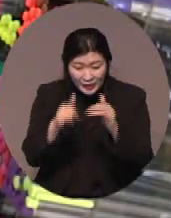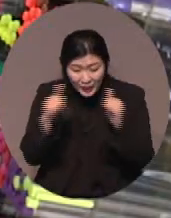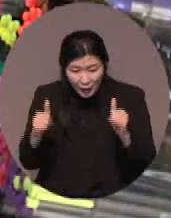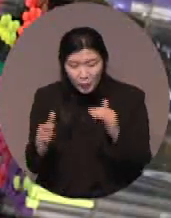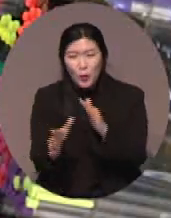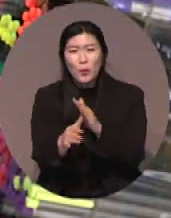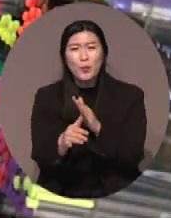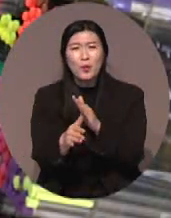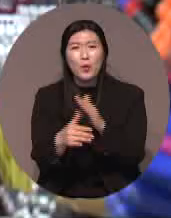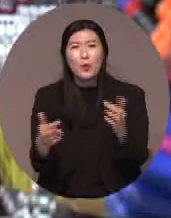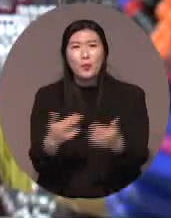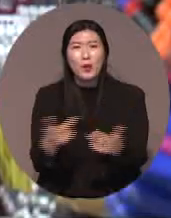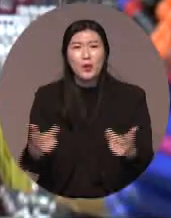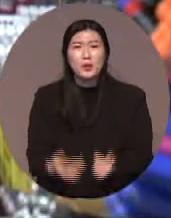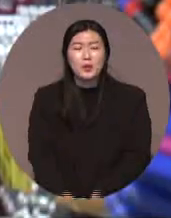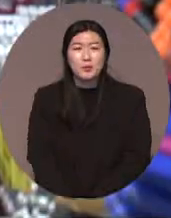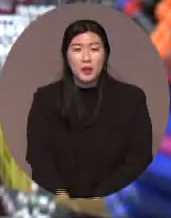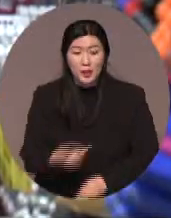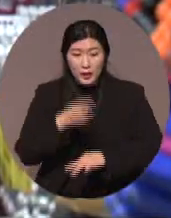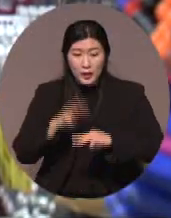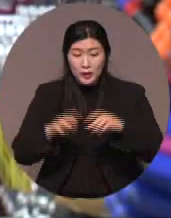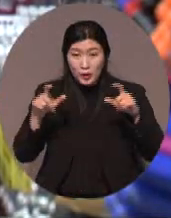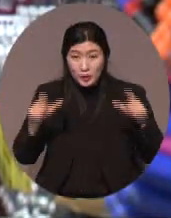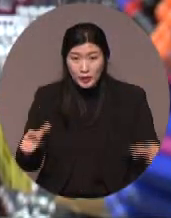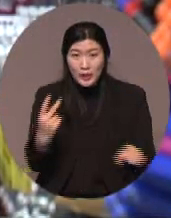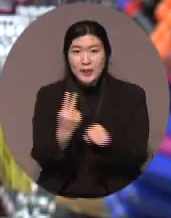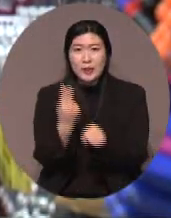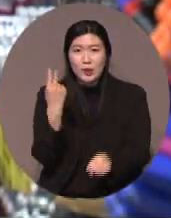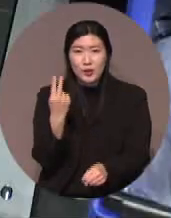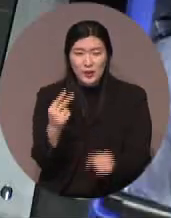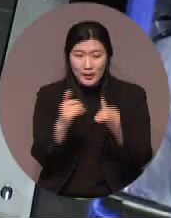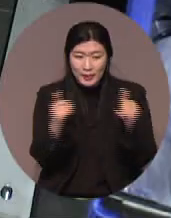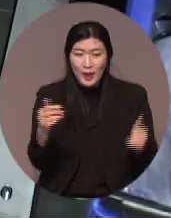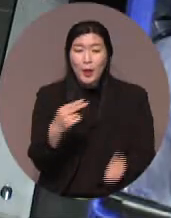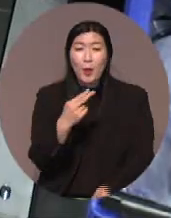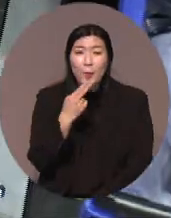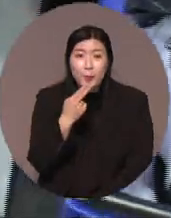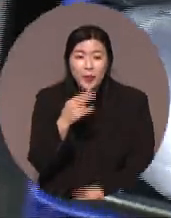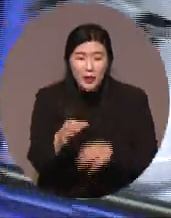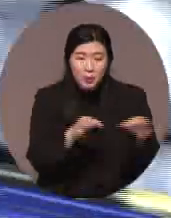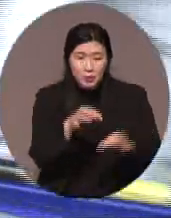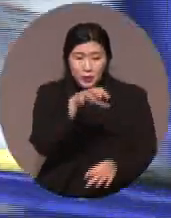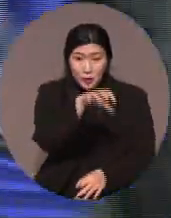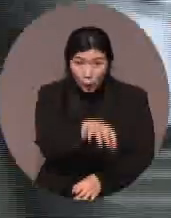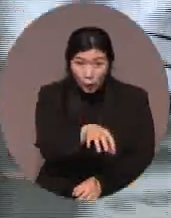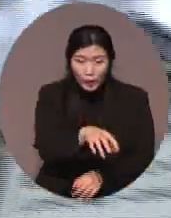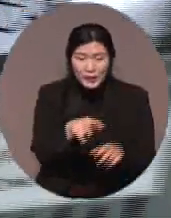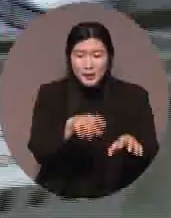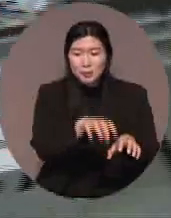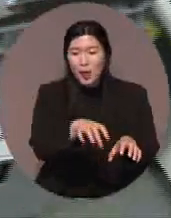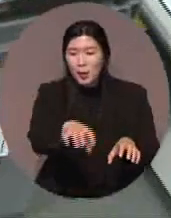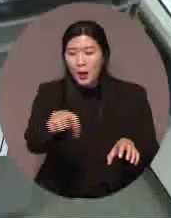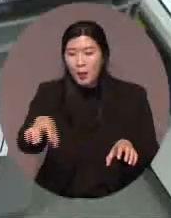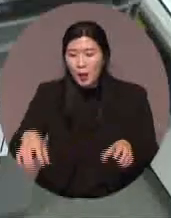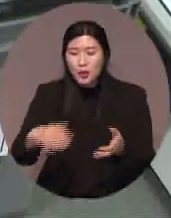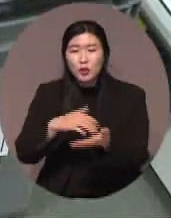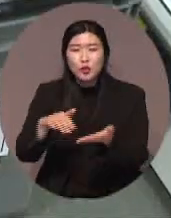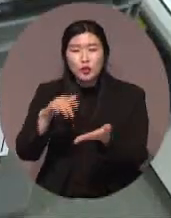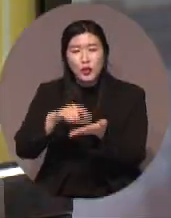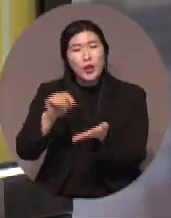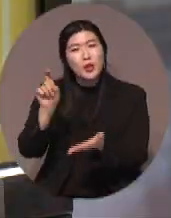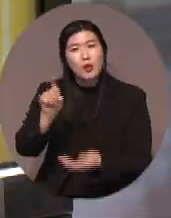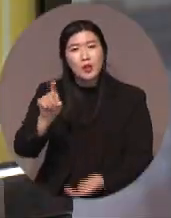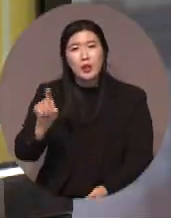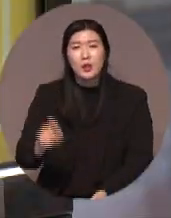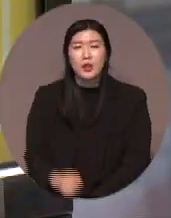부채질했습니다 대전만 해도 2년 전 처음 무인 문구점이 등장한 이후 벌써 10여 곳으로 늘었습니다